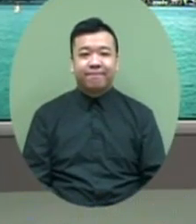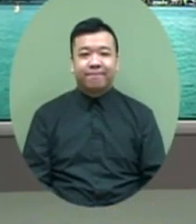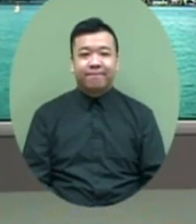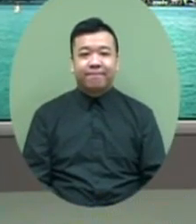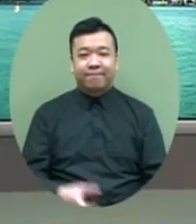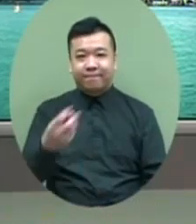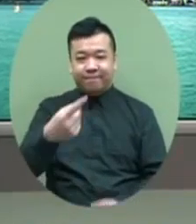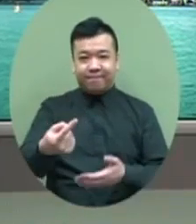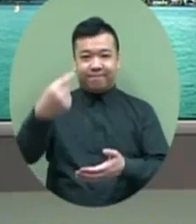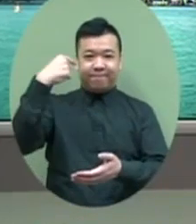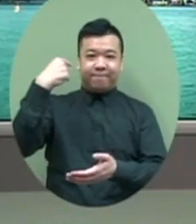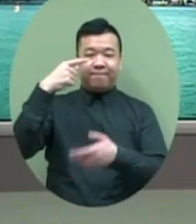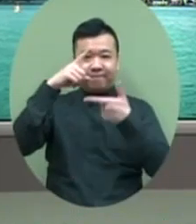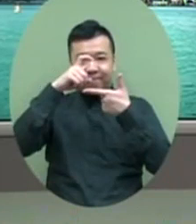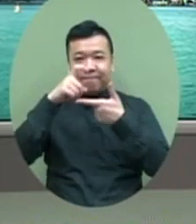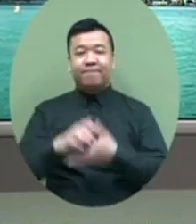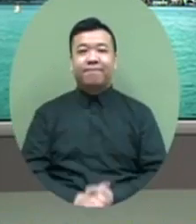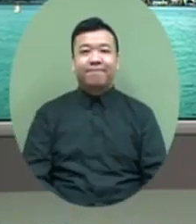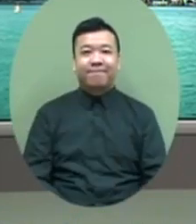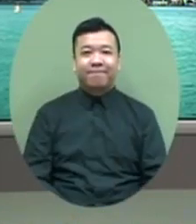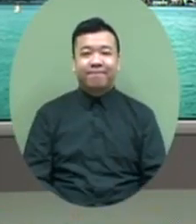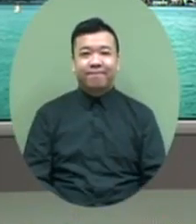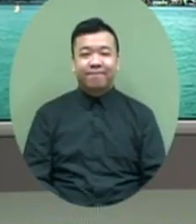後邊，後邊係咪？哦，後排望，再望。